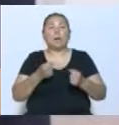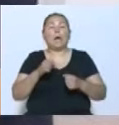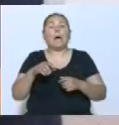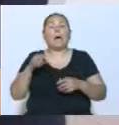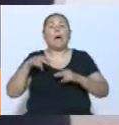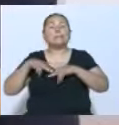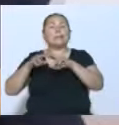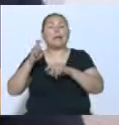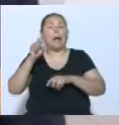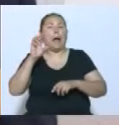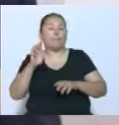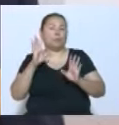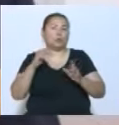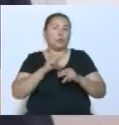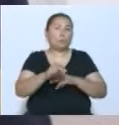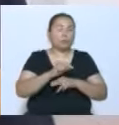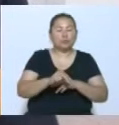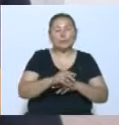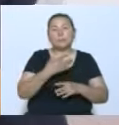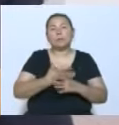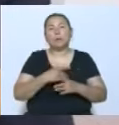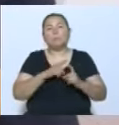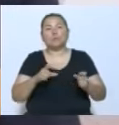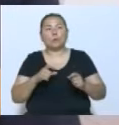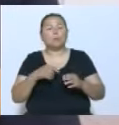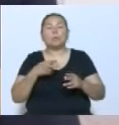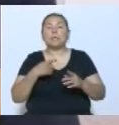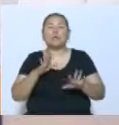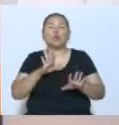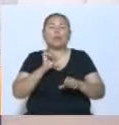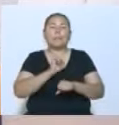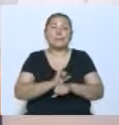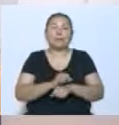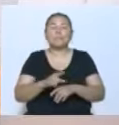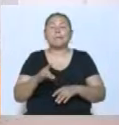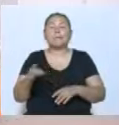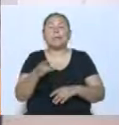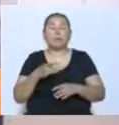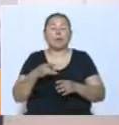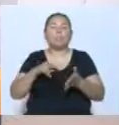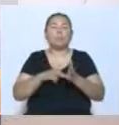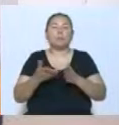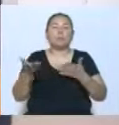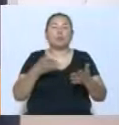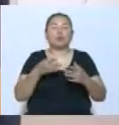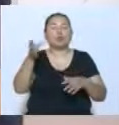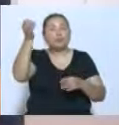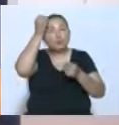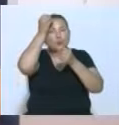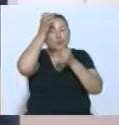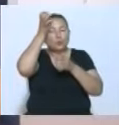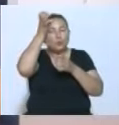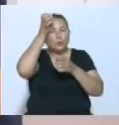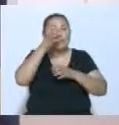Хаб. Мы реализуем региональную школу. Мы не будем ограничиваться только региональными учеными, а планируем приглашать сюда ученых из